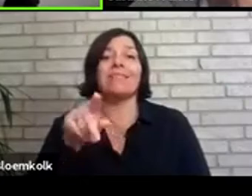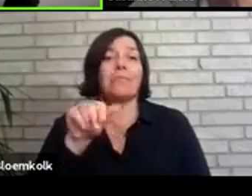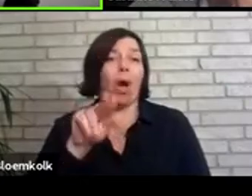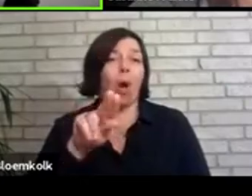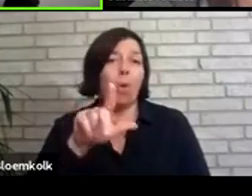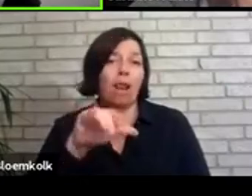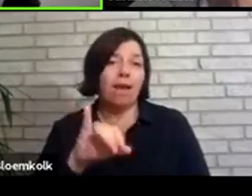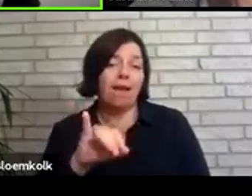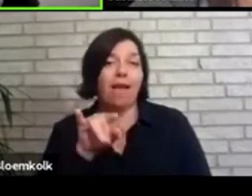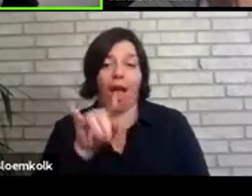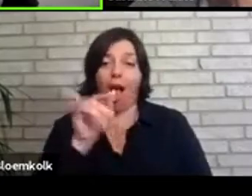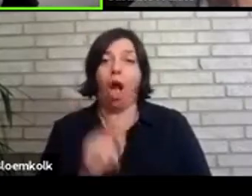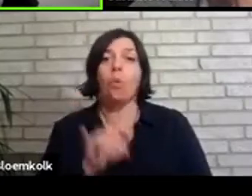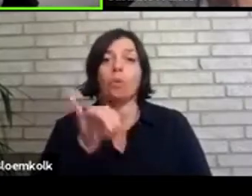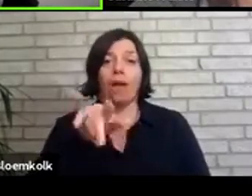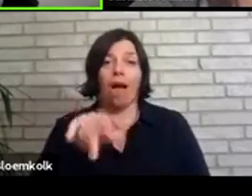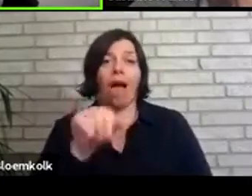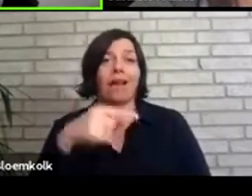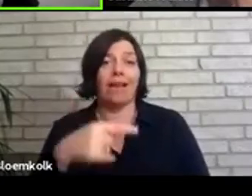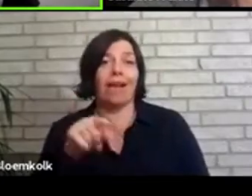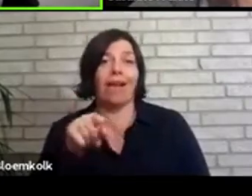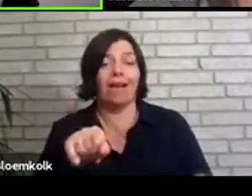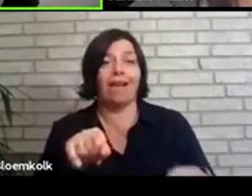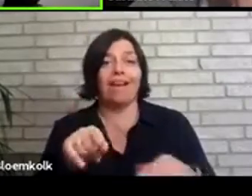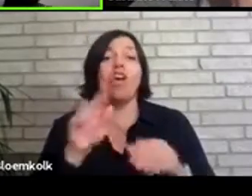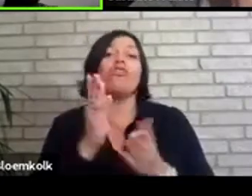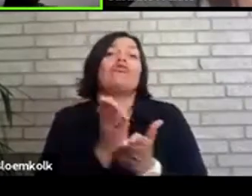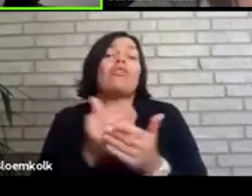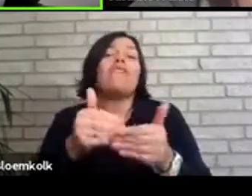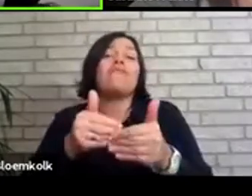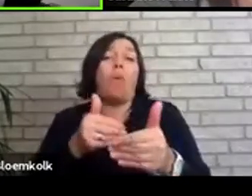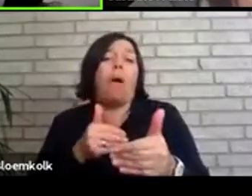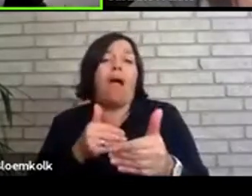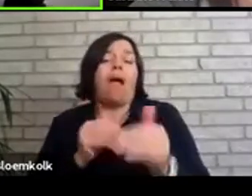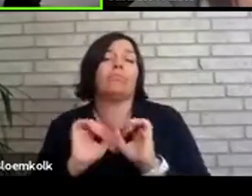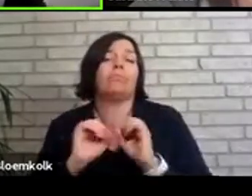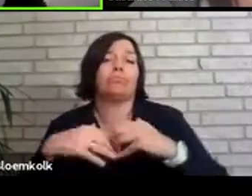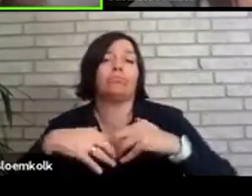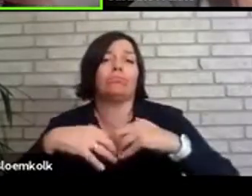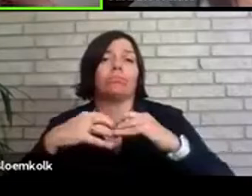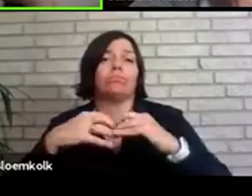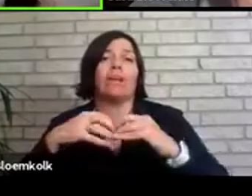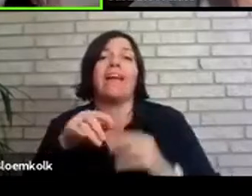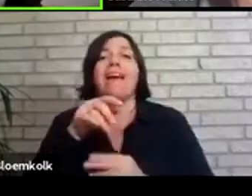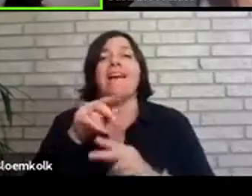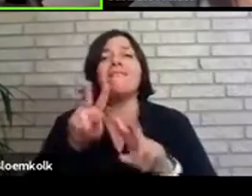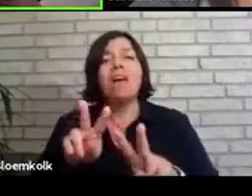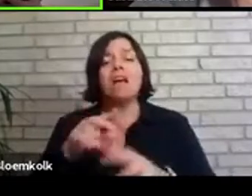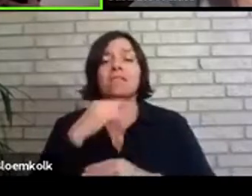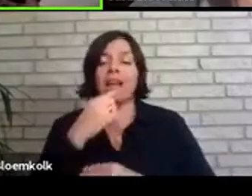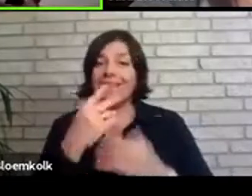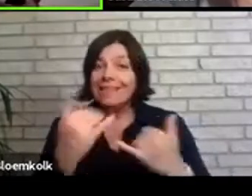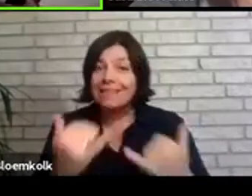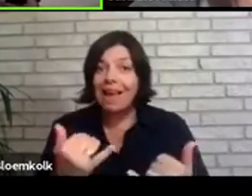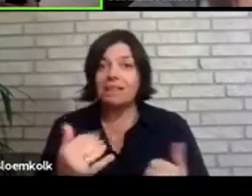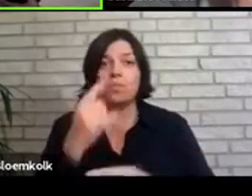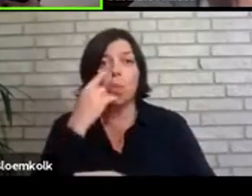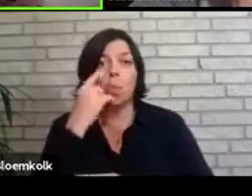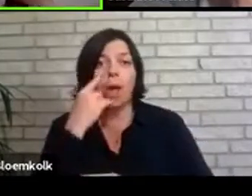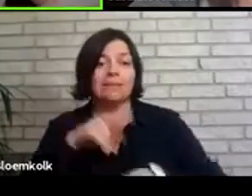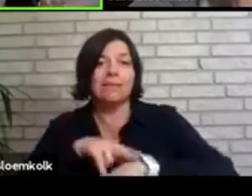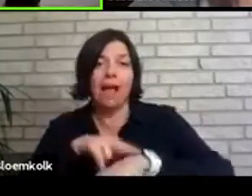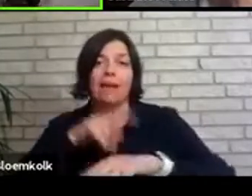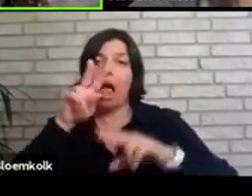noch vor der fangeführten AG Zukunft Profifußball entstand, wo die Fans auch gesagt haben, wir müssen die Zeit jetzt nutzen, um einfach mal